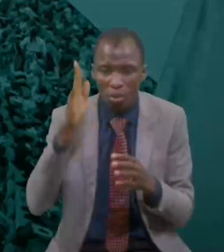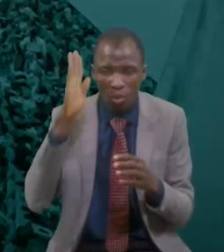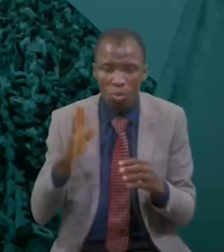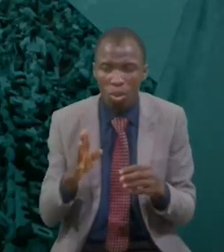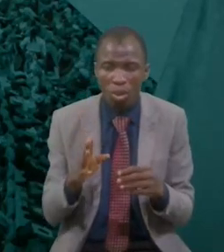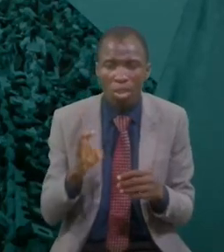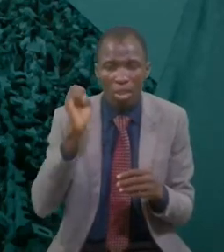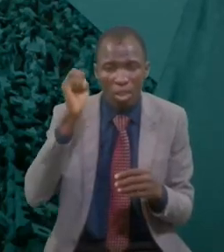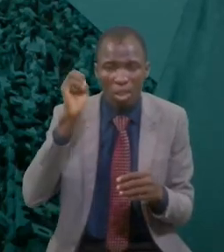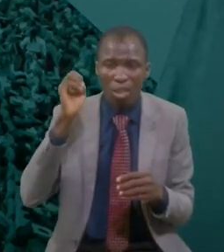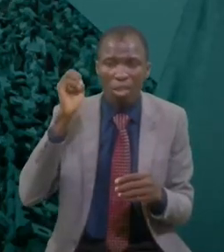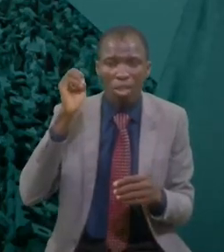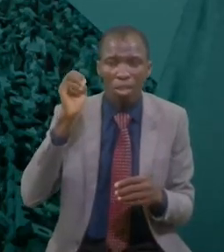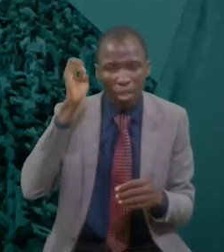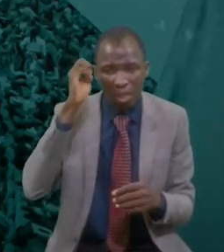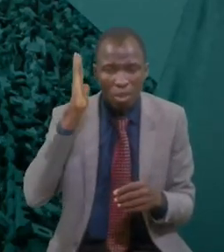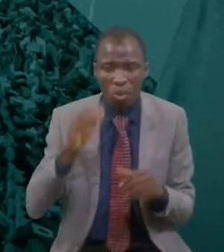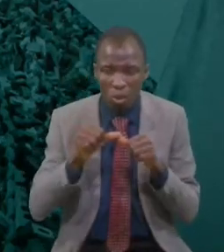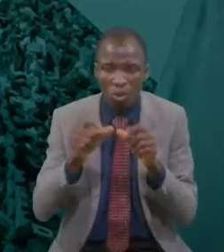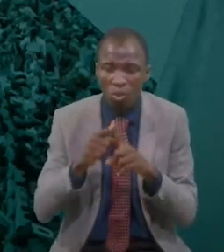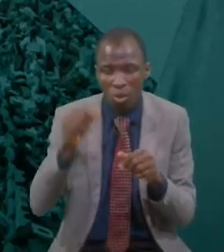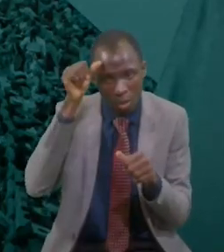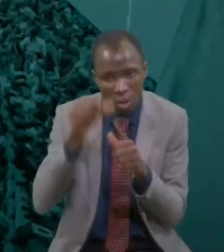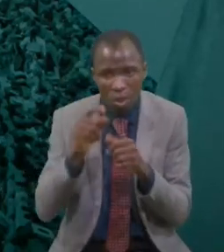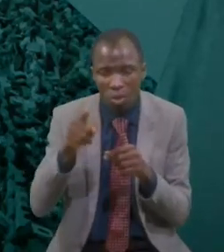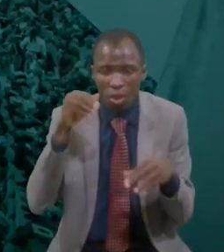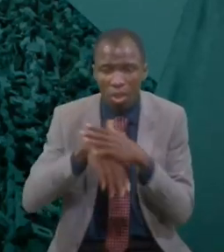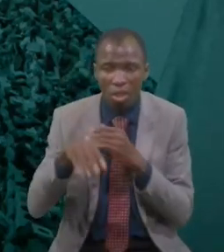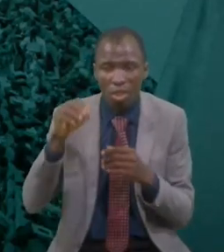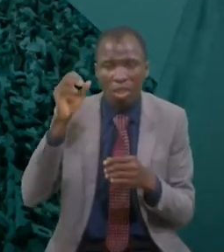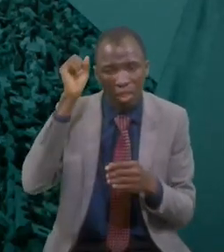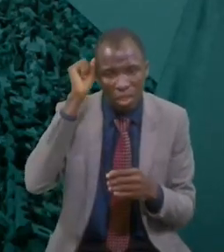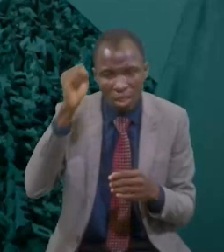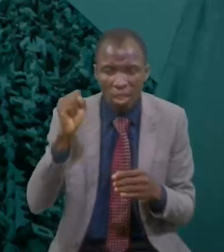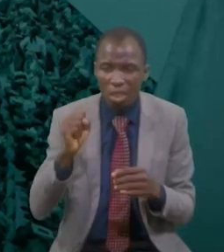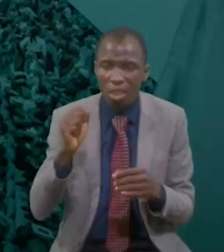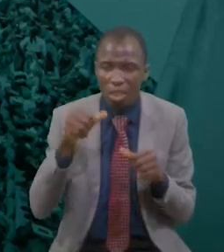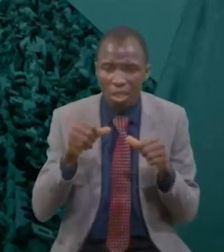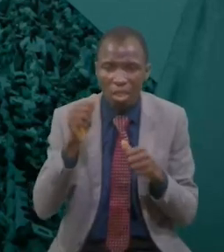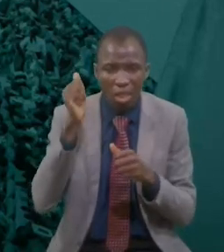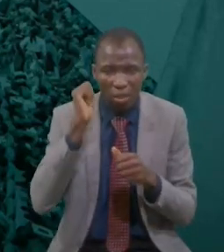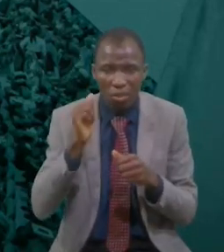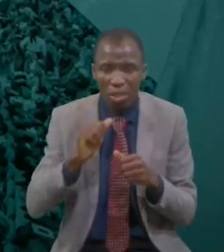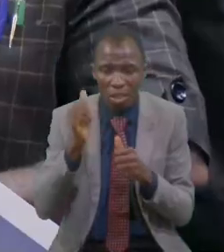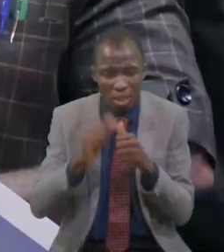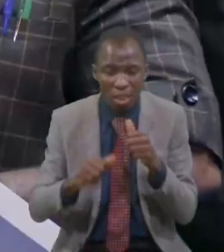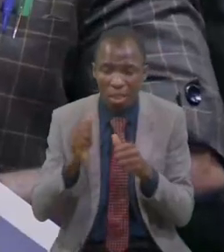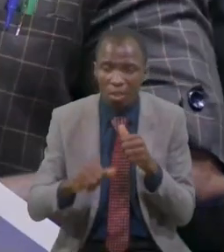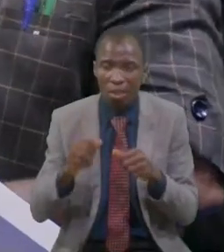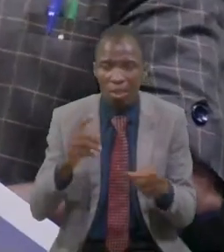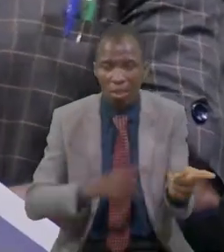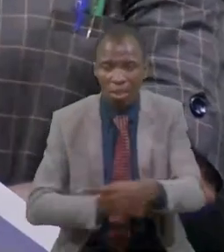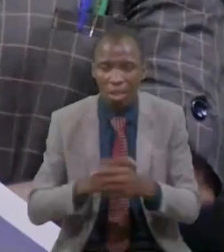l'heure est au à la prise des ces donner des